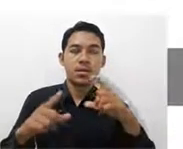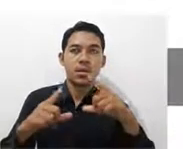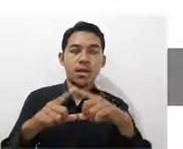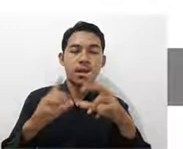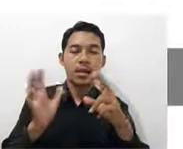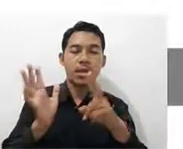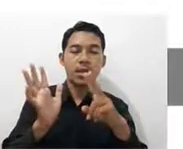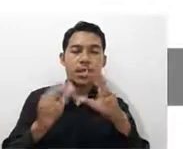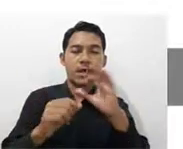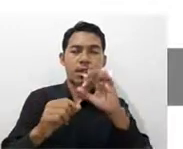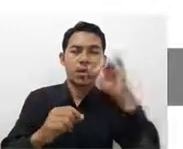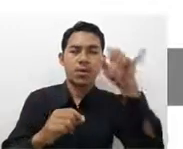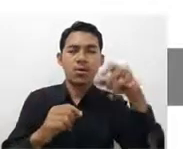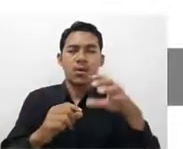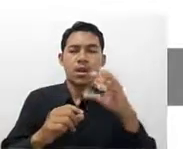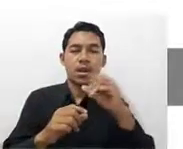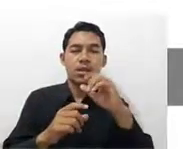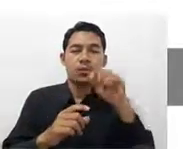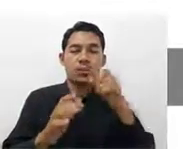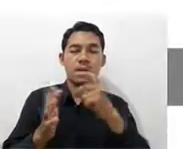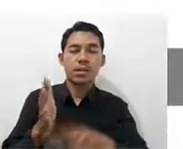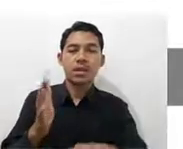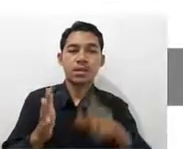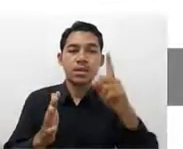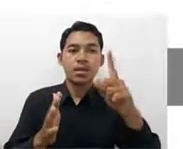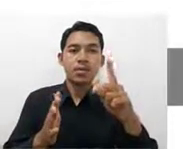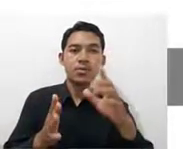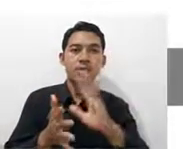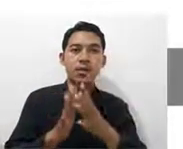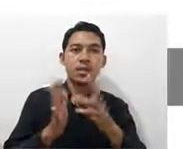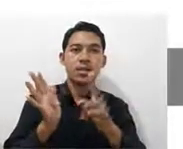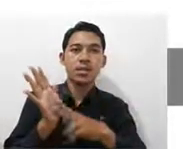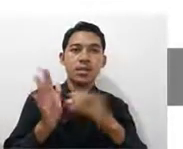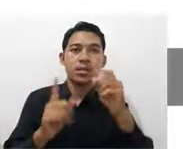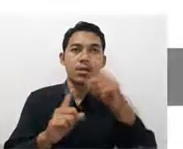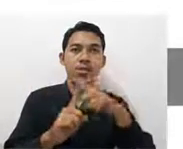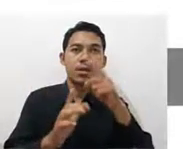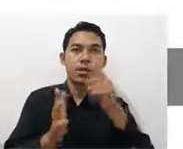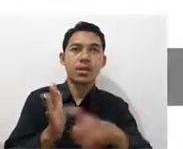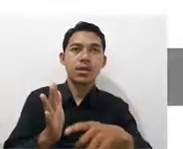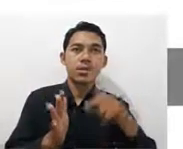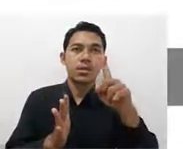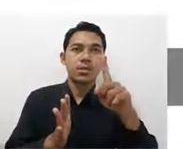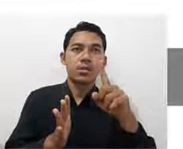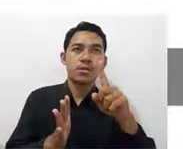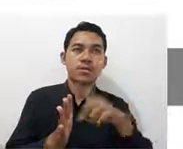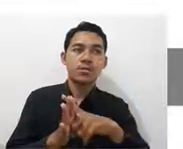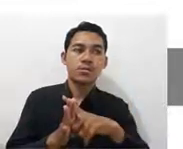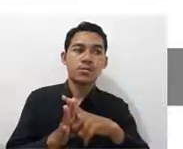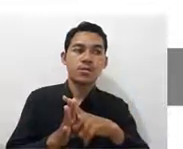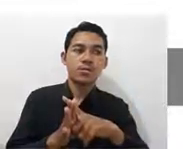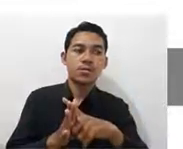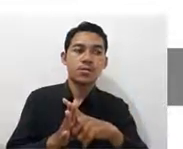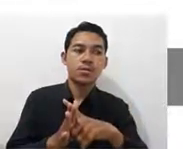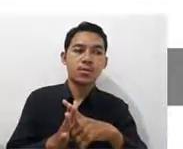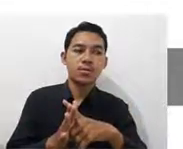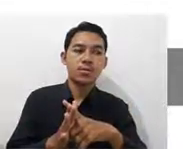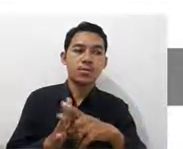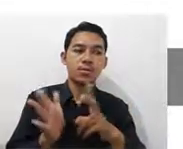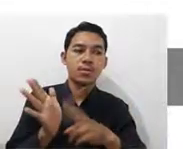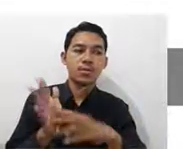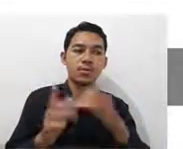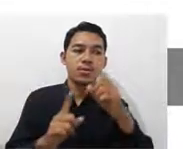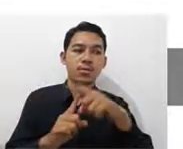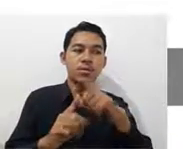dan 0b ini dinotkan jadi 1. Kemudian 1 di n kan 1, hasilnya 1. Dan 0 di OR